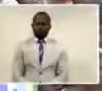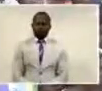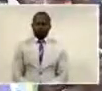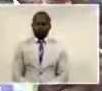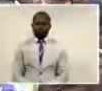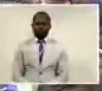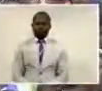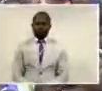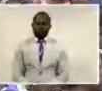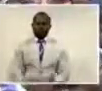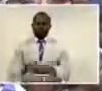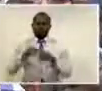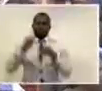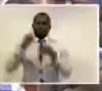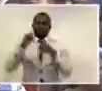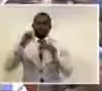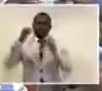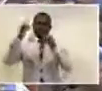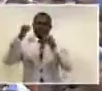inganji za Rubavu